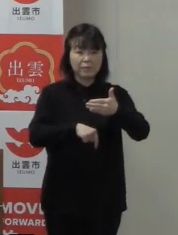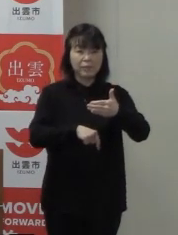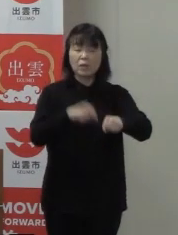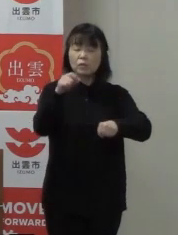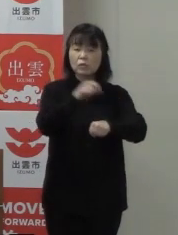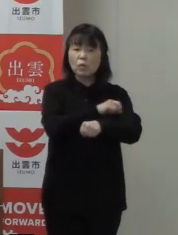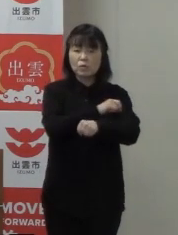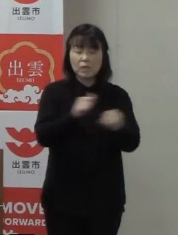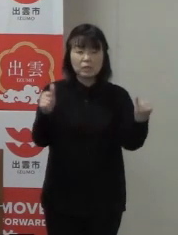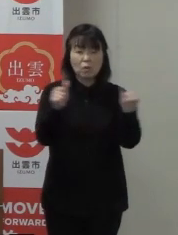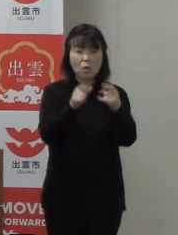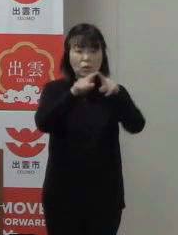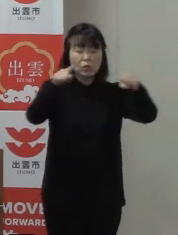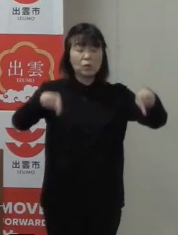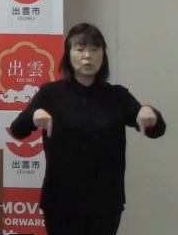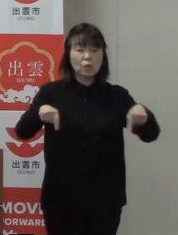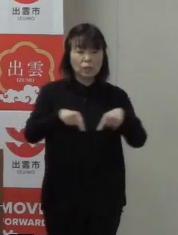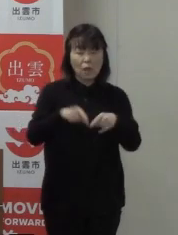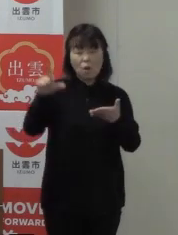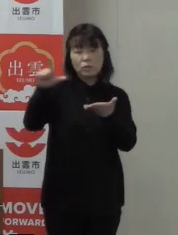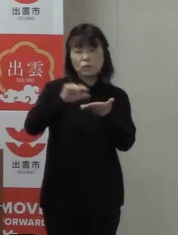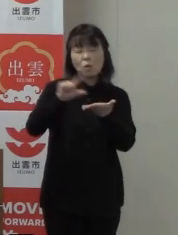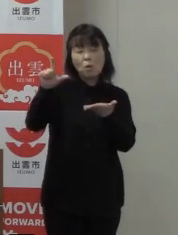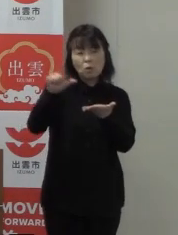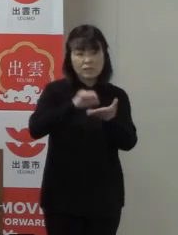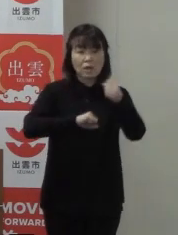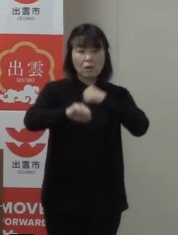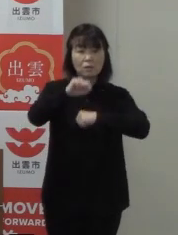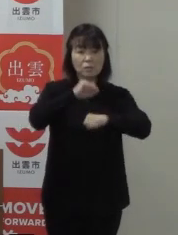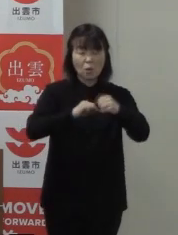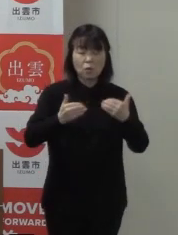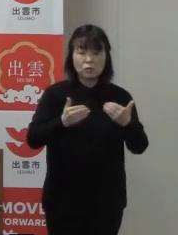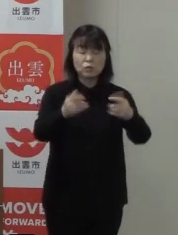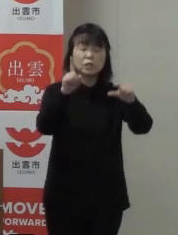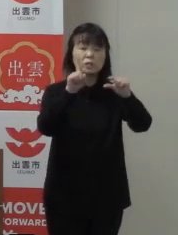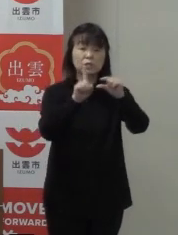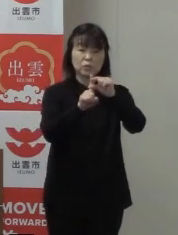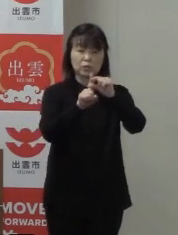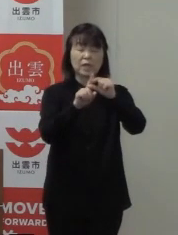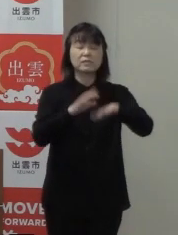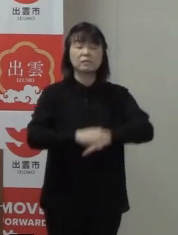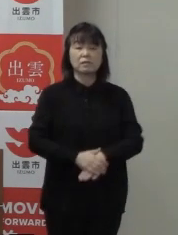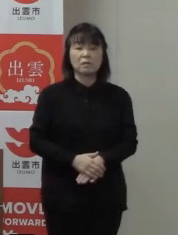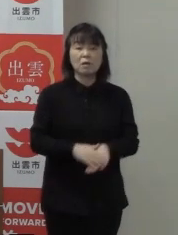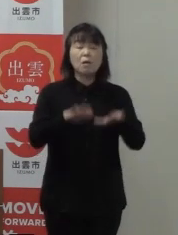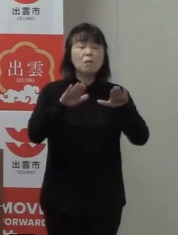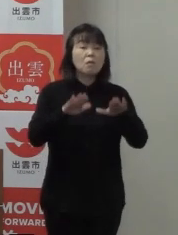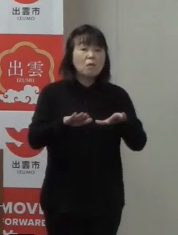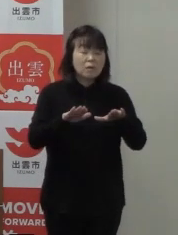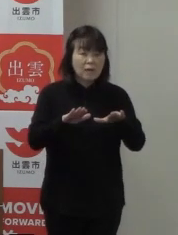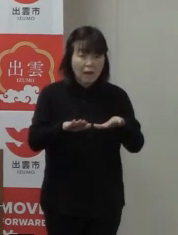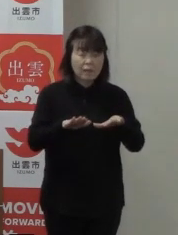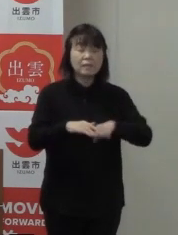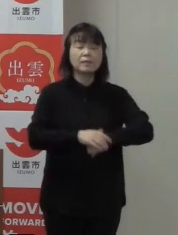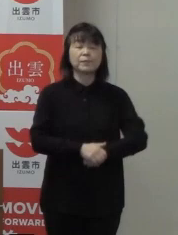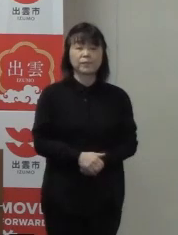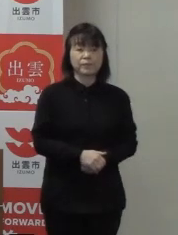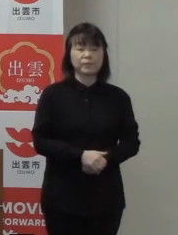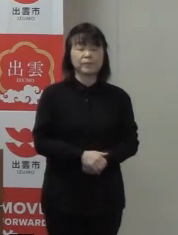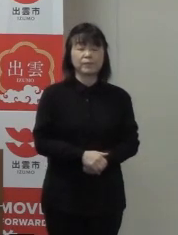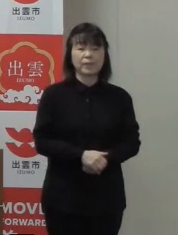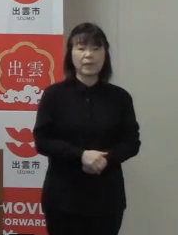用したご縁結びどころの取り組みを行っているところであります。この度この取り組みを強化するため、